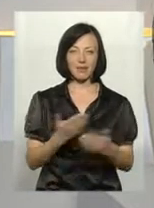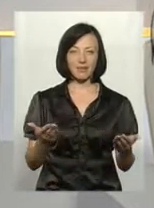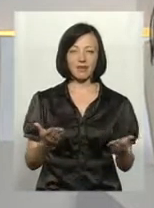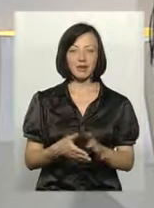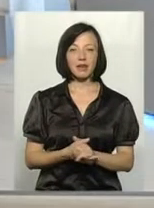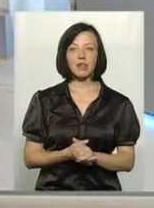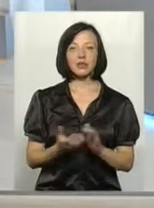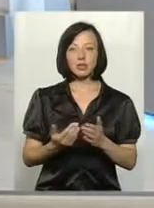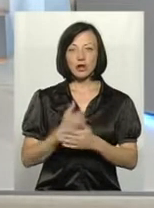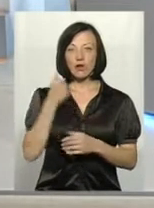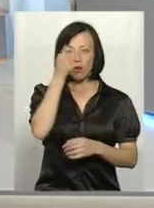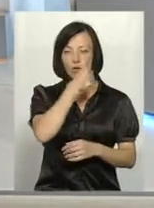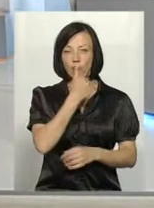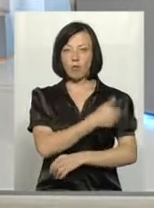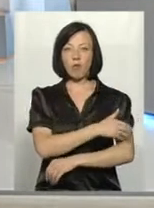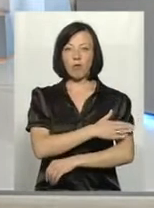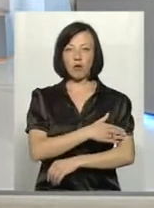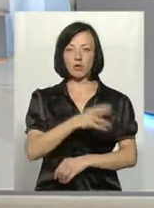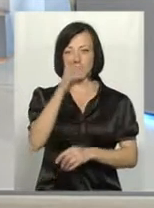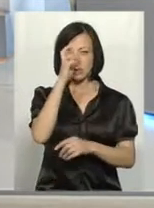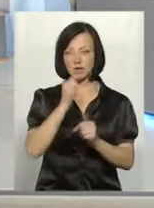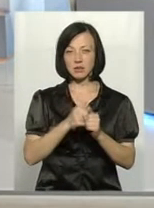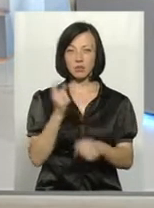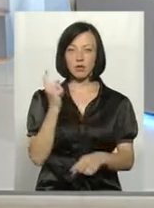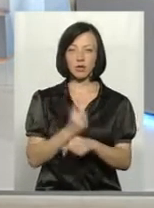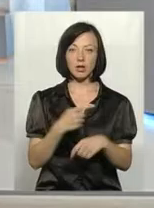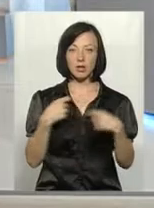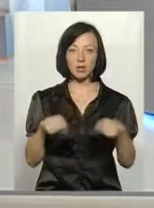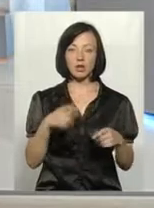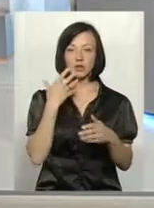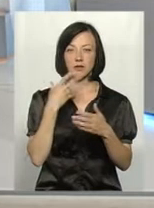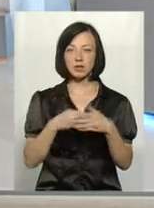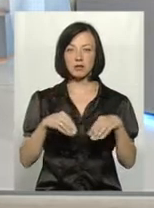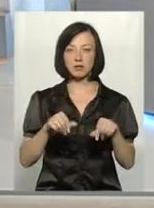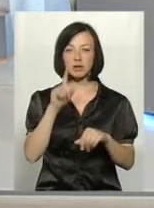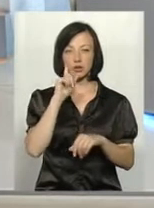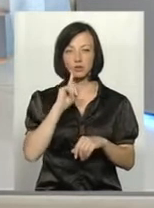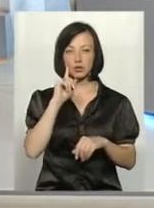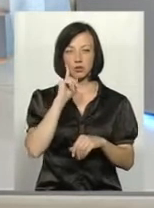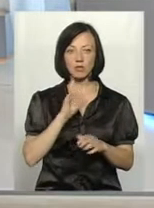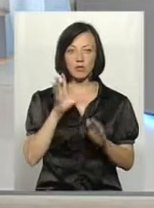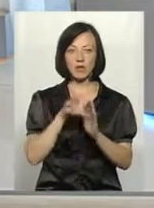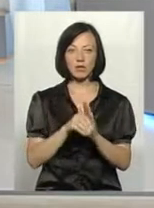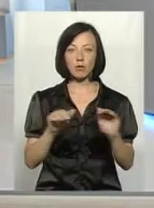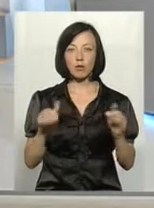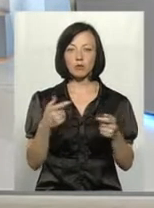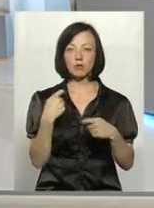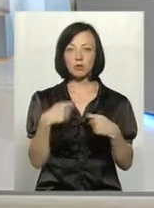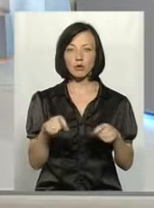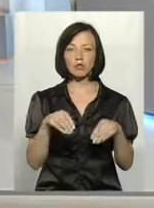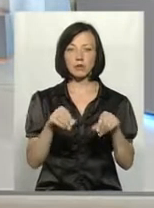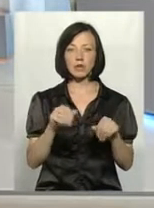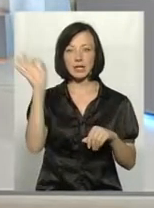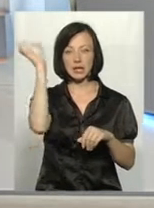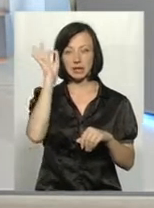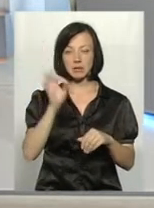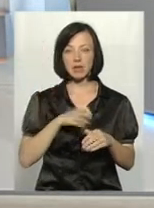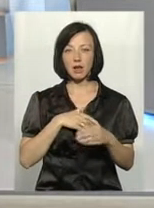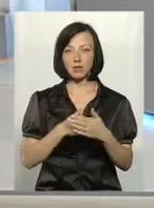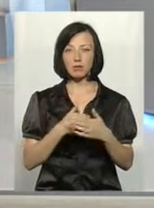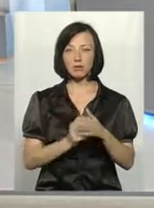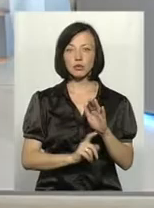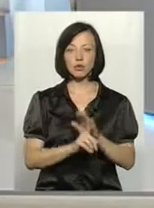з Нового року, до речі, Польща заборонила продаж своїх земель. Там в них тимчасово також введено обмеження на продаж земель, тому що німці дуже активно